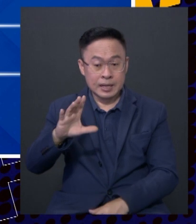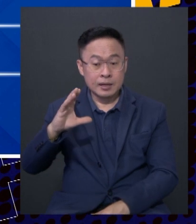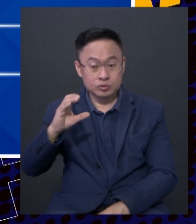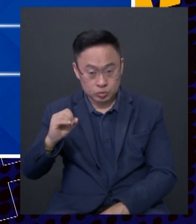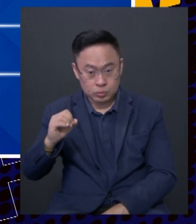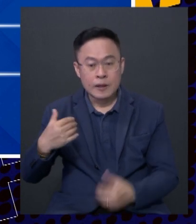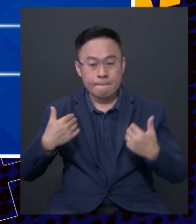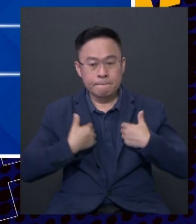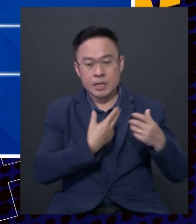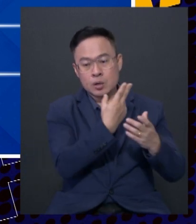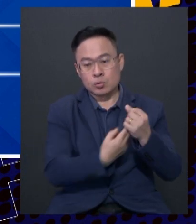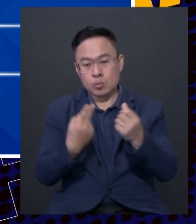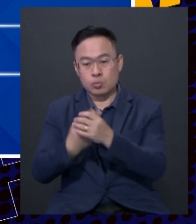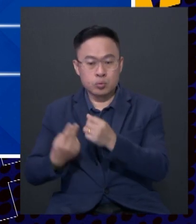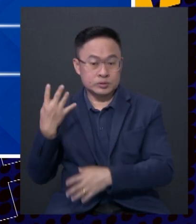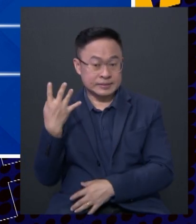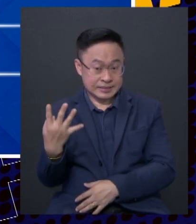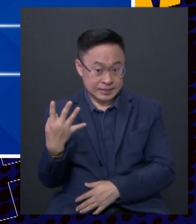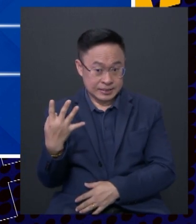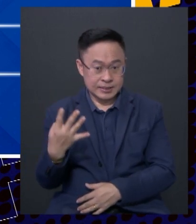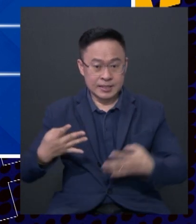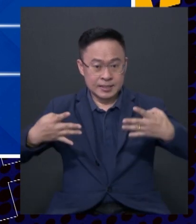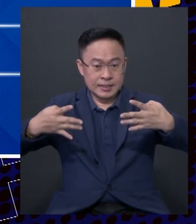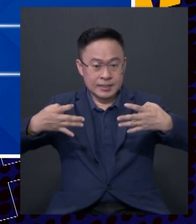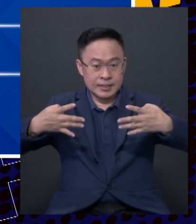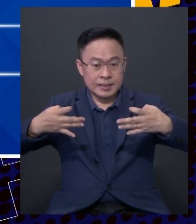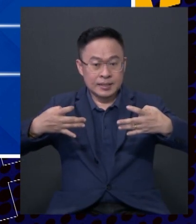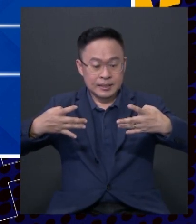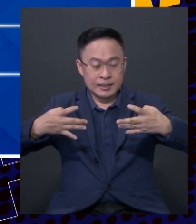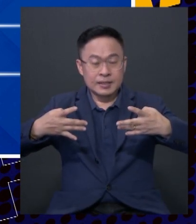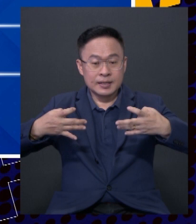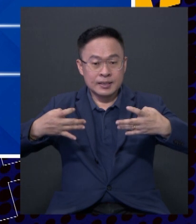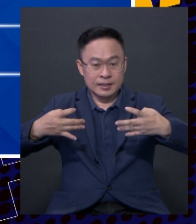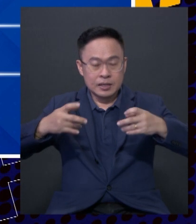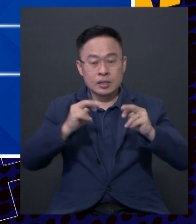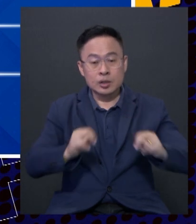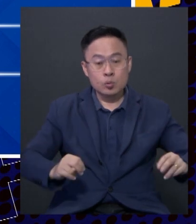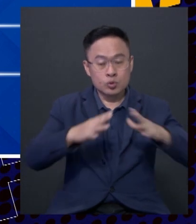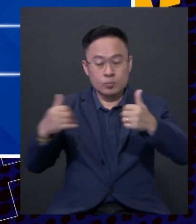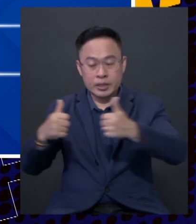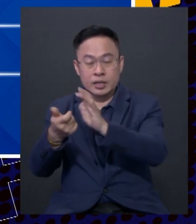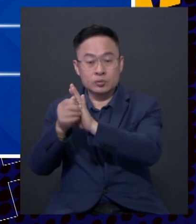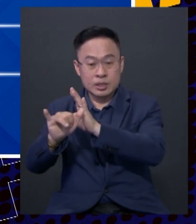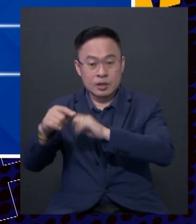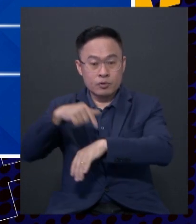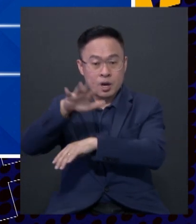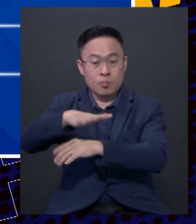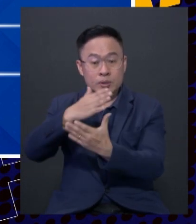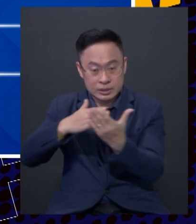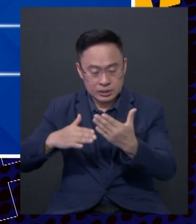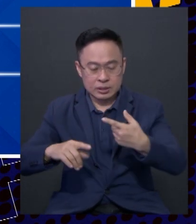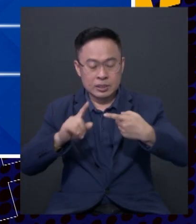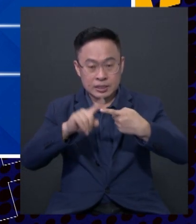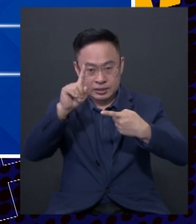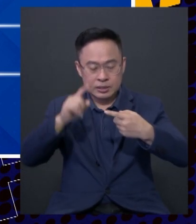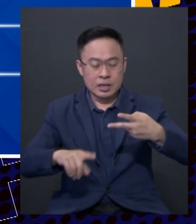M150 Championship มีแข่งขันกันทั้งหมด4คู่ด้วยกันนครปฐมยูไนเต็ดค่ะจะเปิดบ้านเจอกับอยุธยายูไนเต็ดเวลา 5:30 นค่ะแพร่ยู